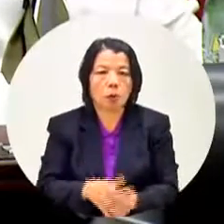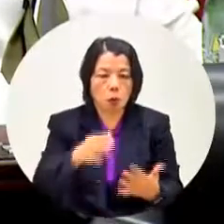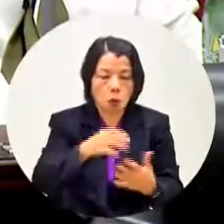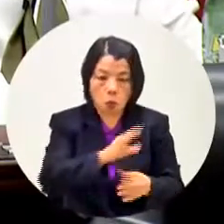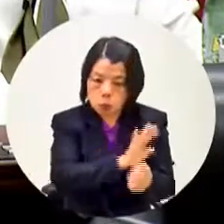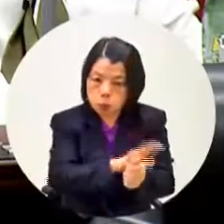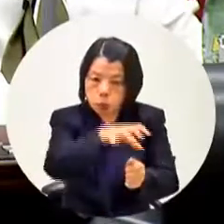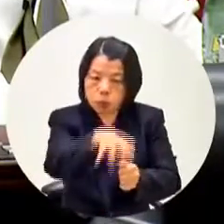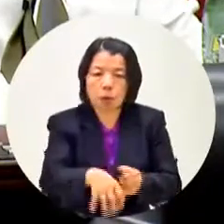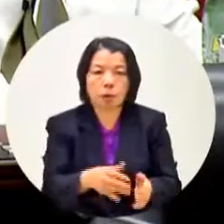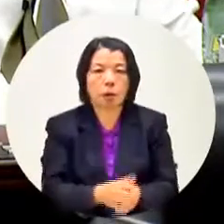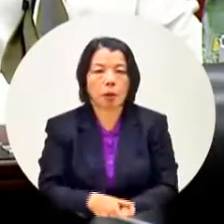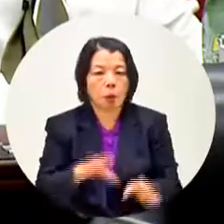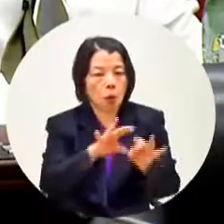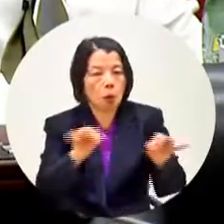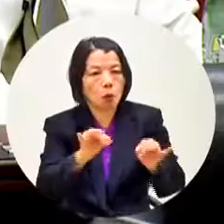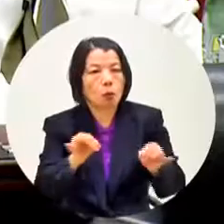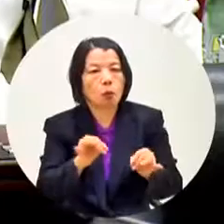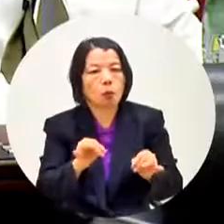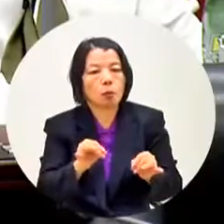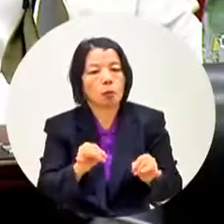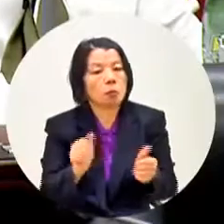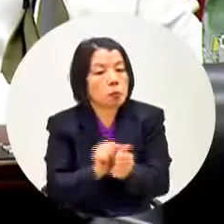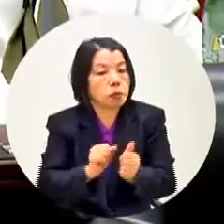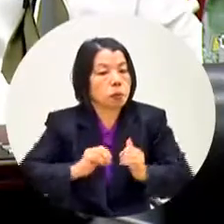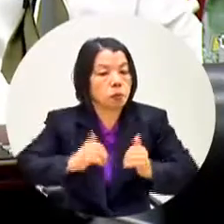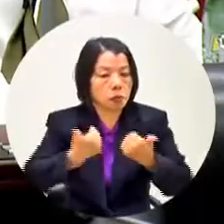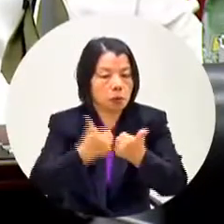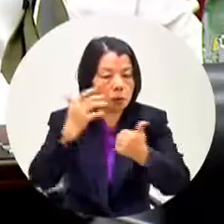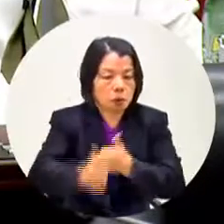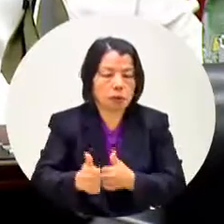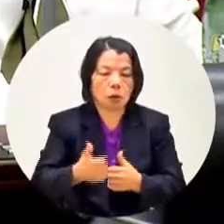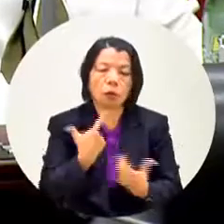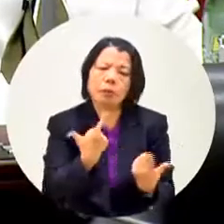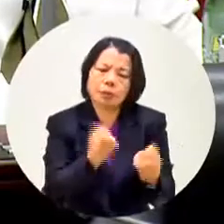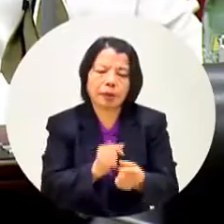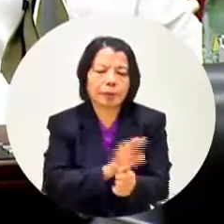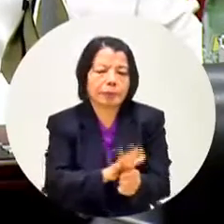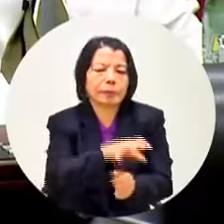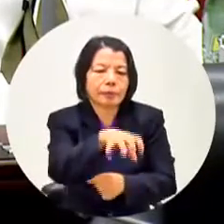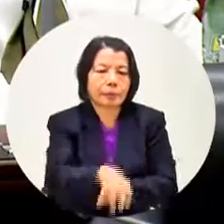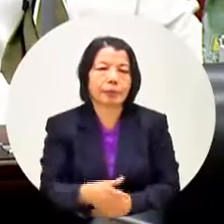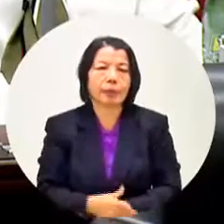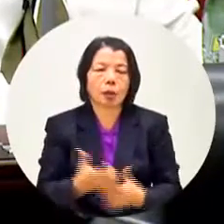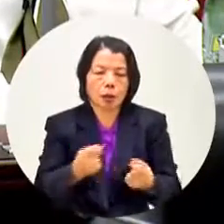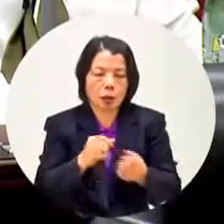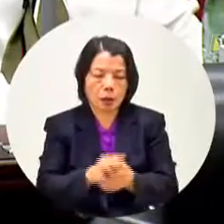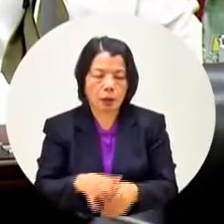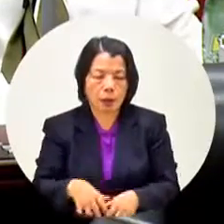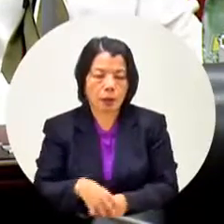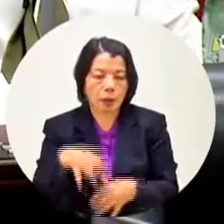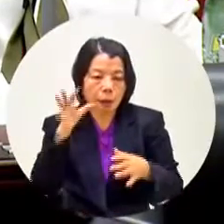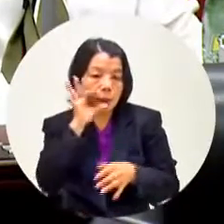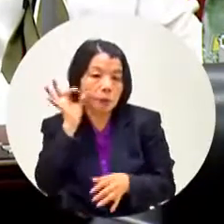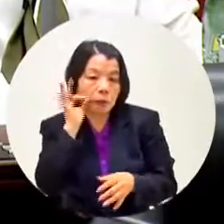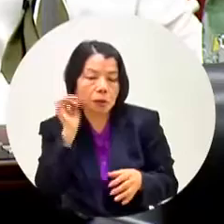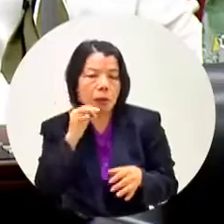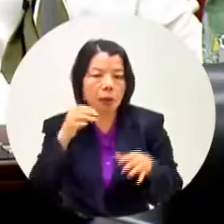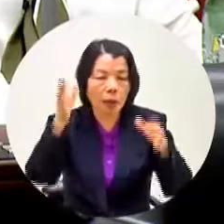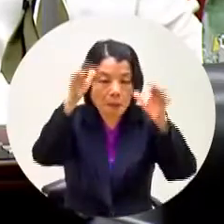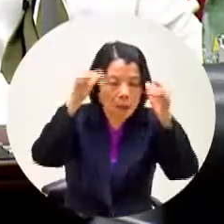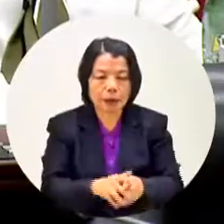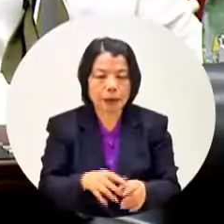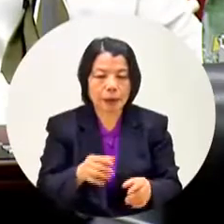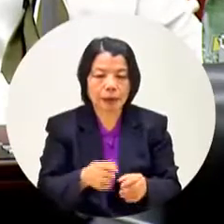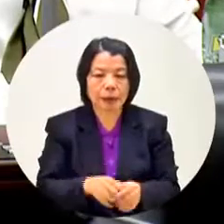为我们的环境付出，默默在付出，付出很多的一群。好啊，本席希望说，透过这个机会，好来跟大家分